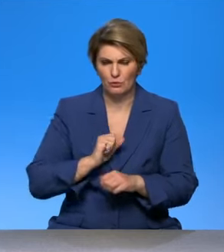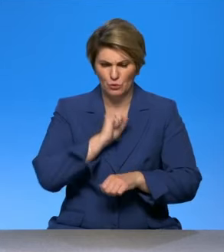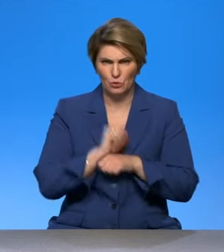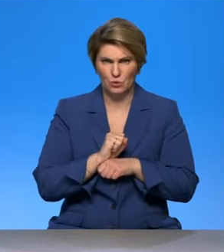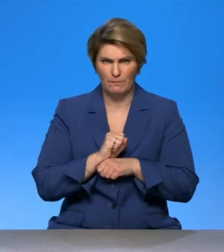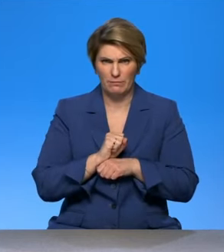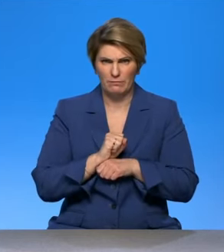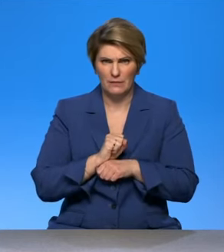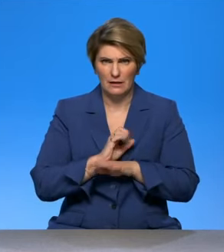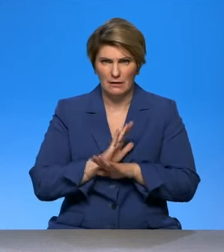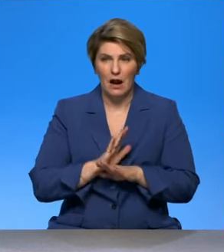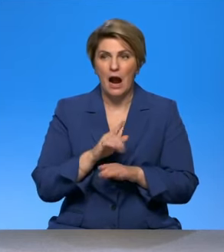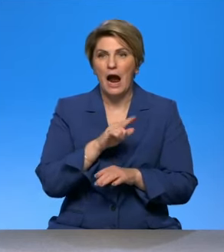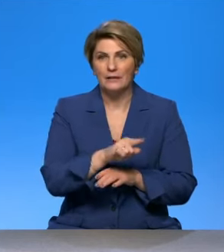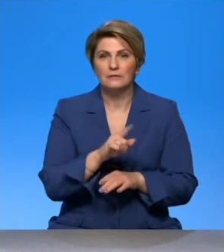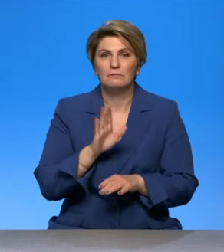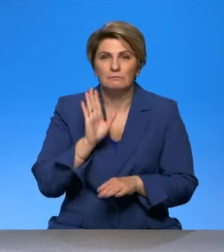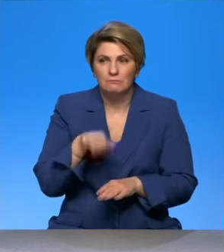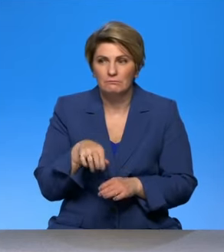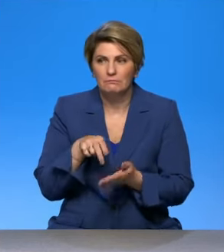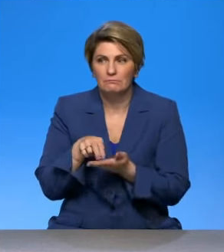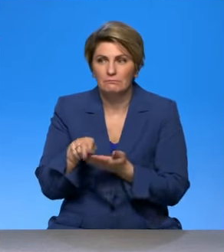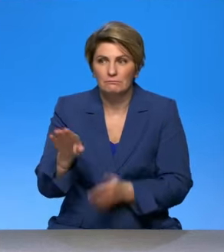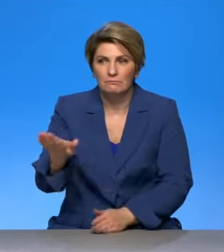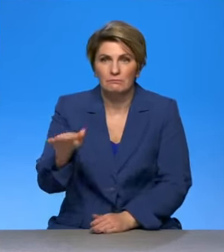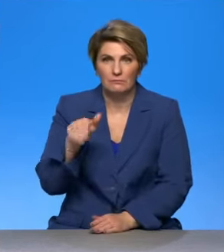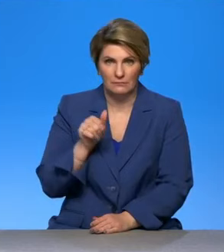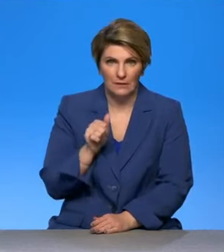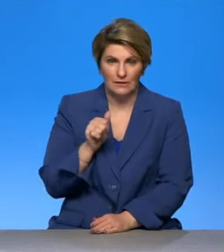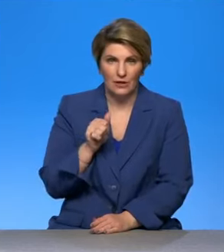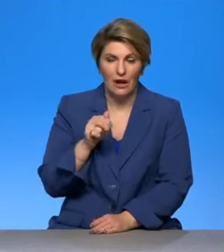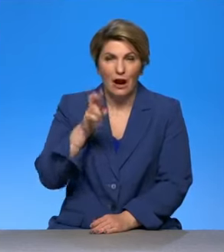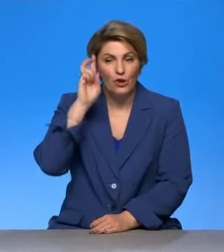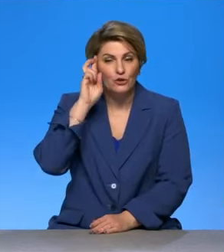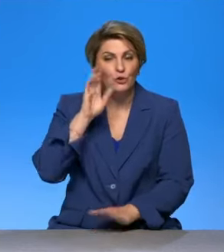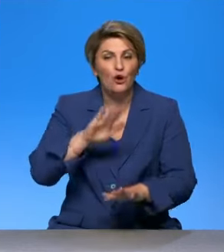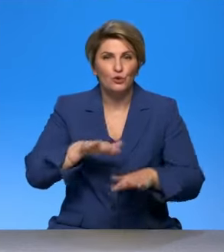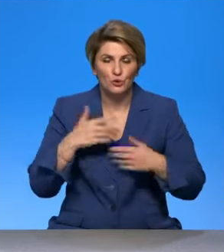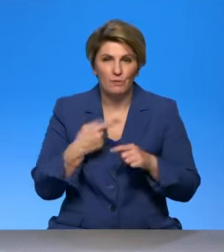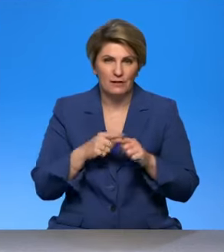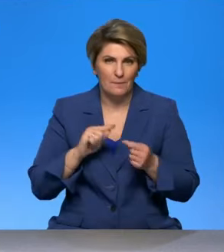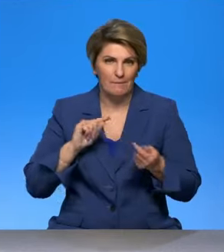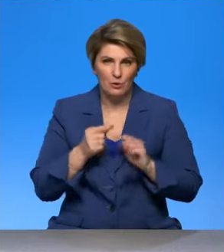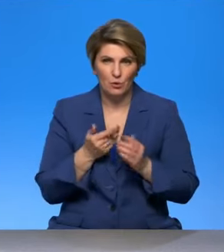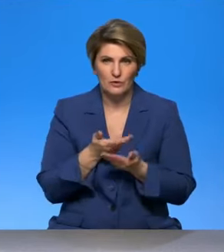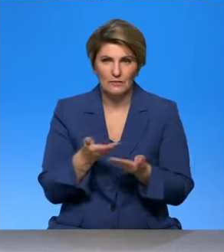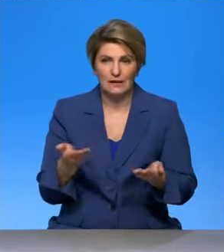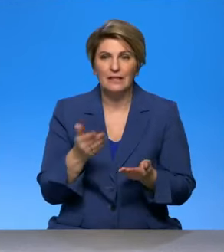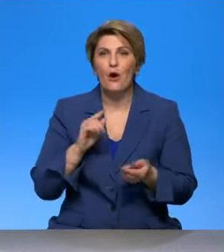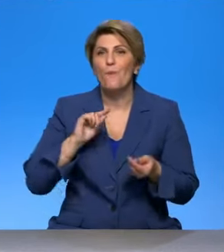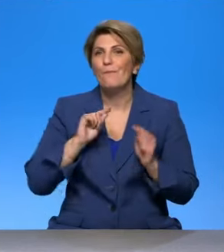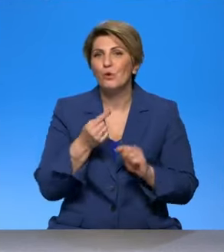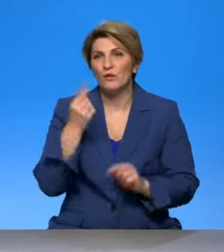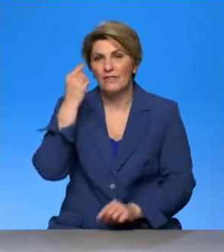нет, они берут кредит. И вот Госдума-то, кстати говоря, именно против этого выступает, против необдуманных кредитов,